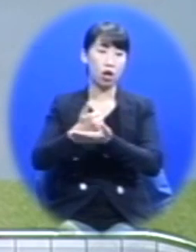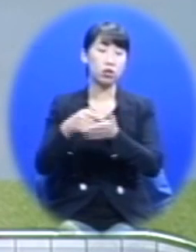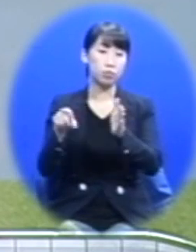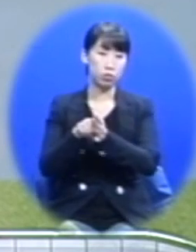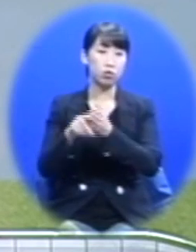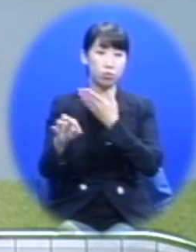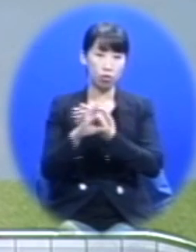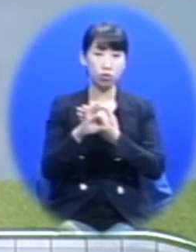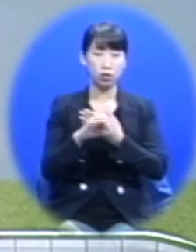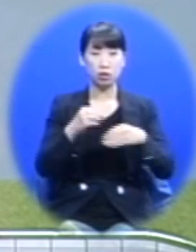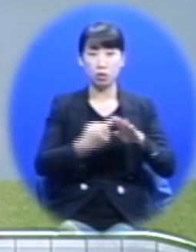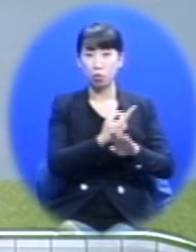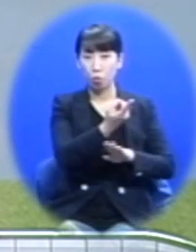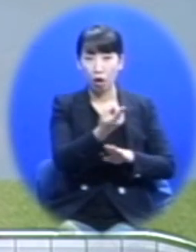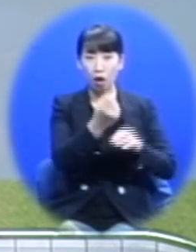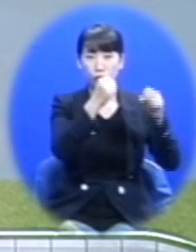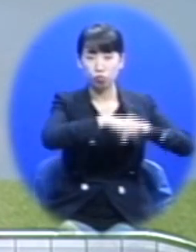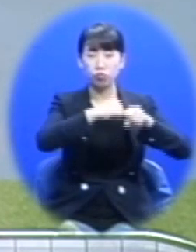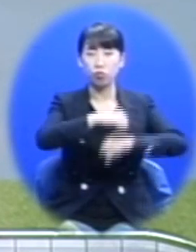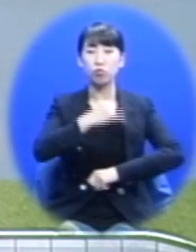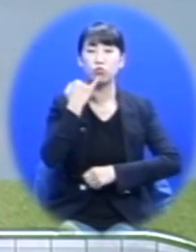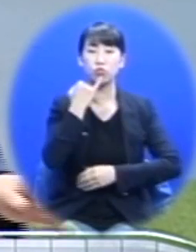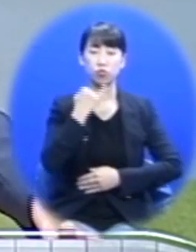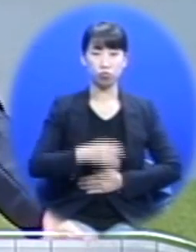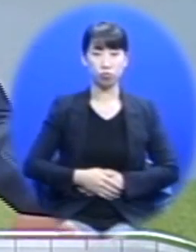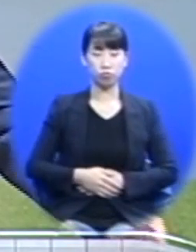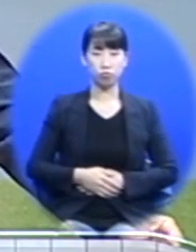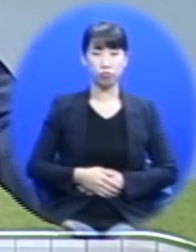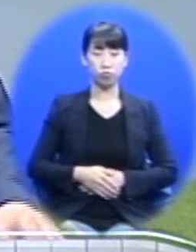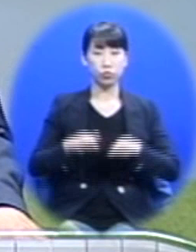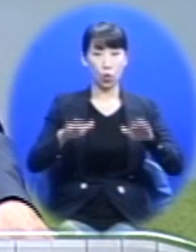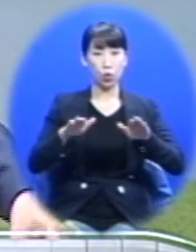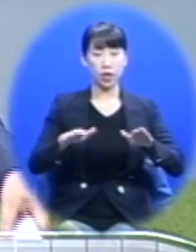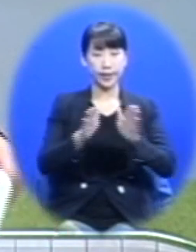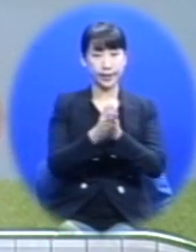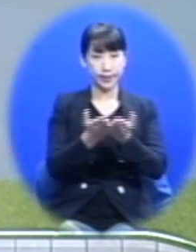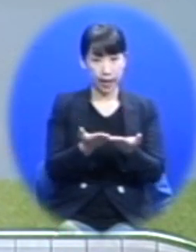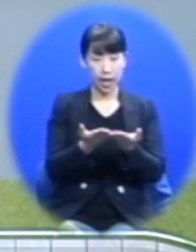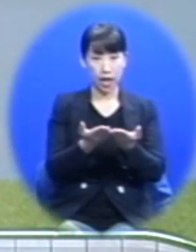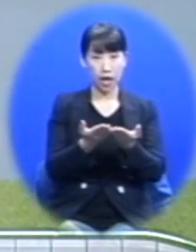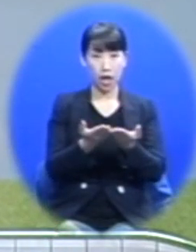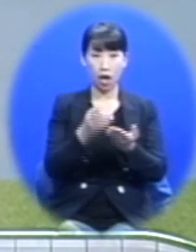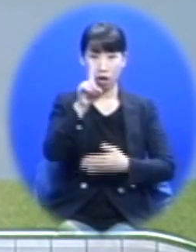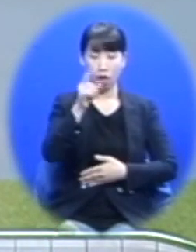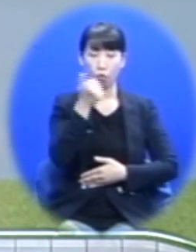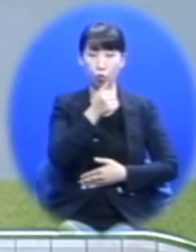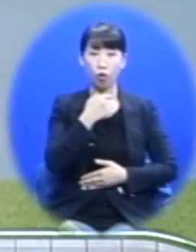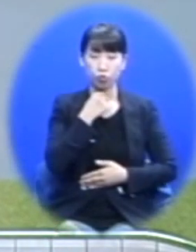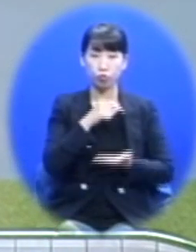그것은 두고두고 오히려 간증거리가 되는 것입니다. 오늘 저는 여러분에게 책 한 권을 소개해 드리려고